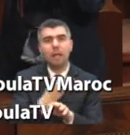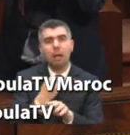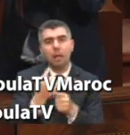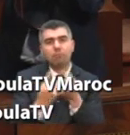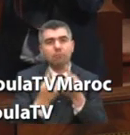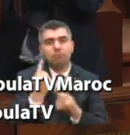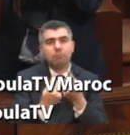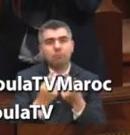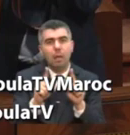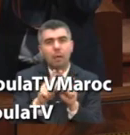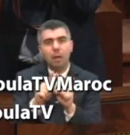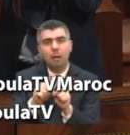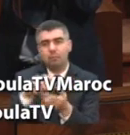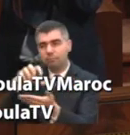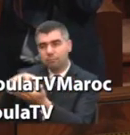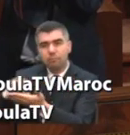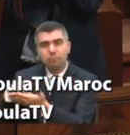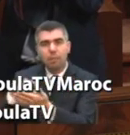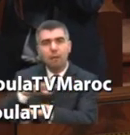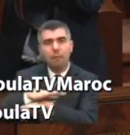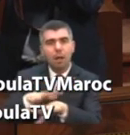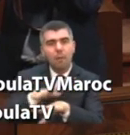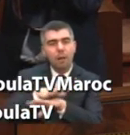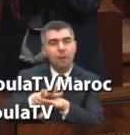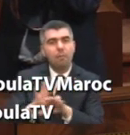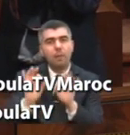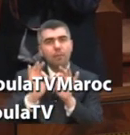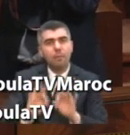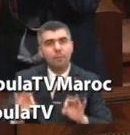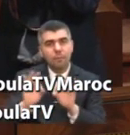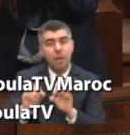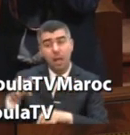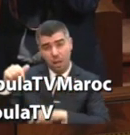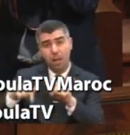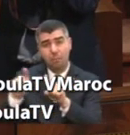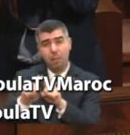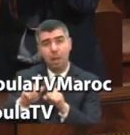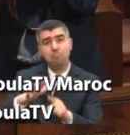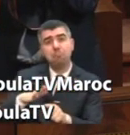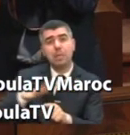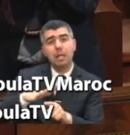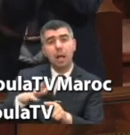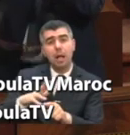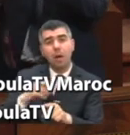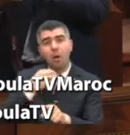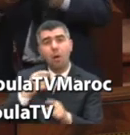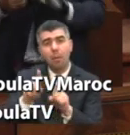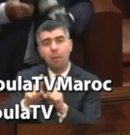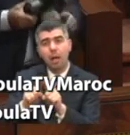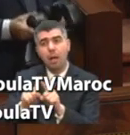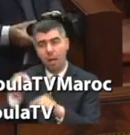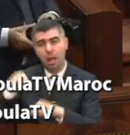ما بين الأقاليم وما بين المستشفيات في بعض المدن؟ هناك مركزة في المدن الكبرى لكن هناك خصاص في مدن